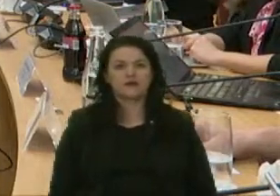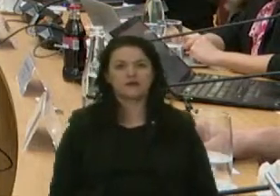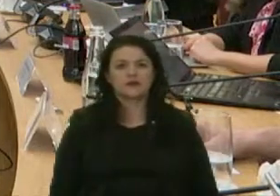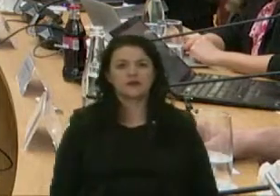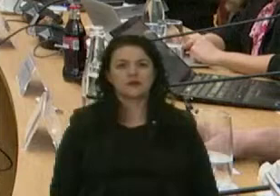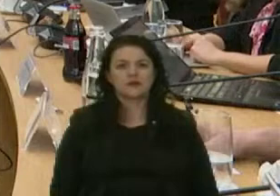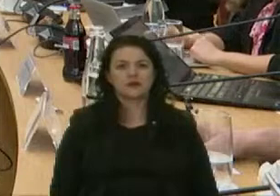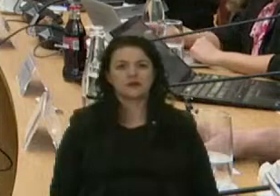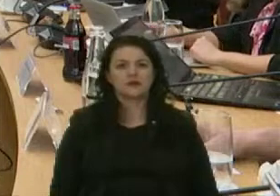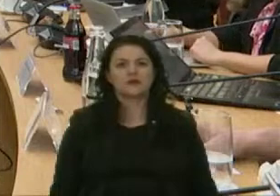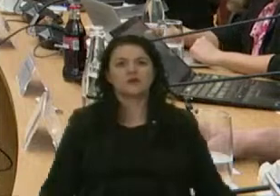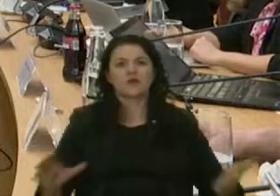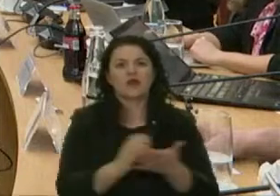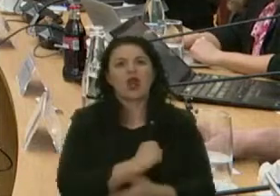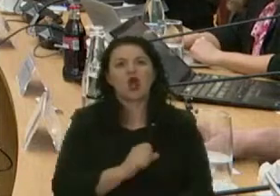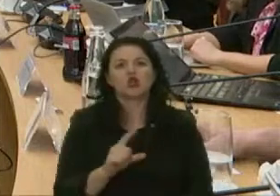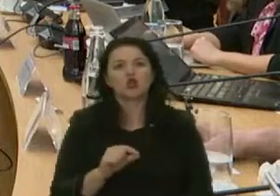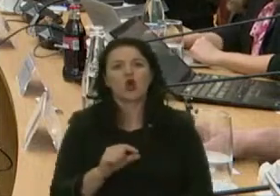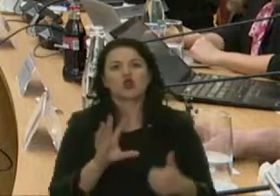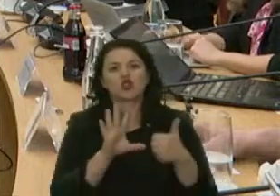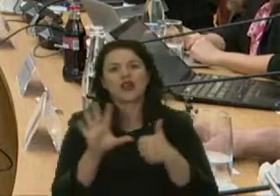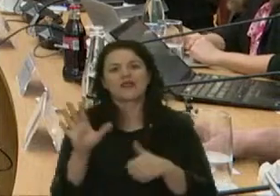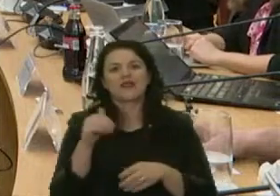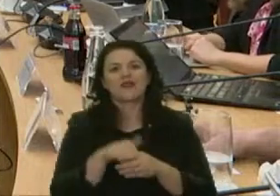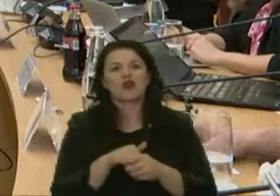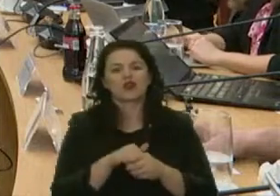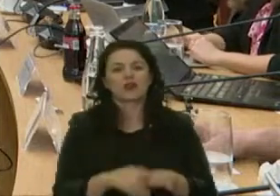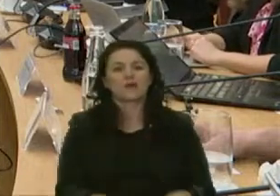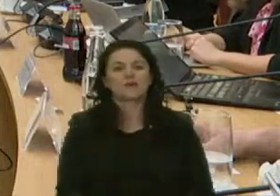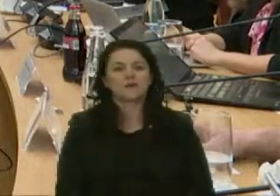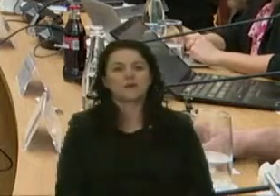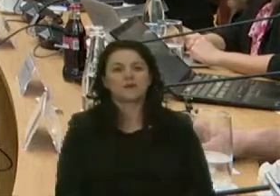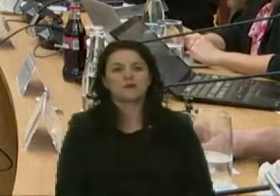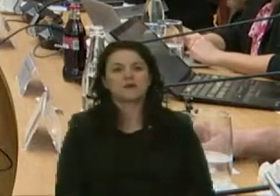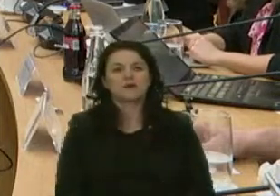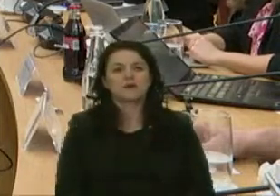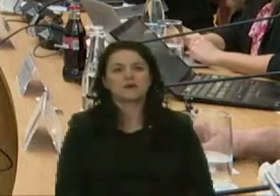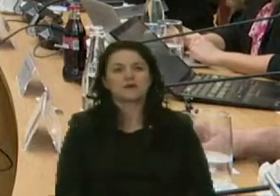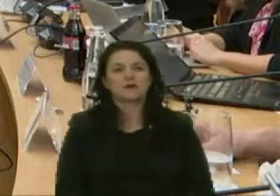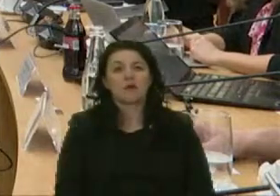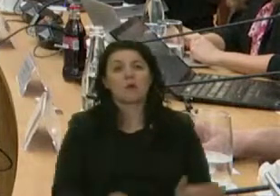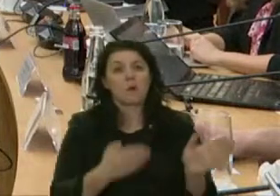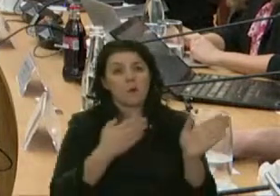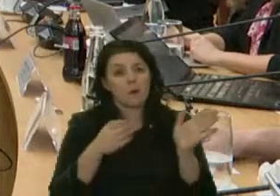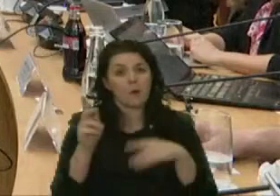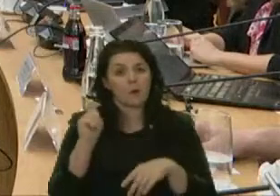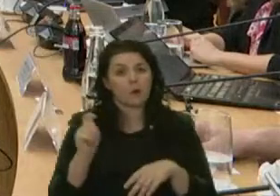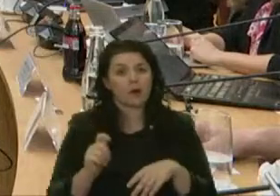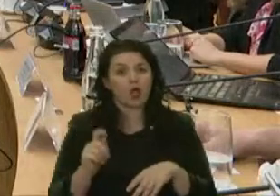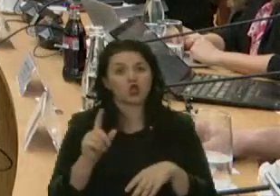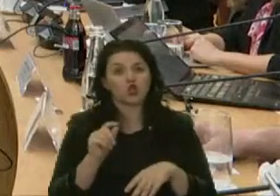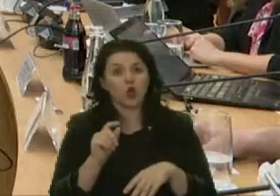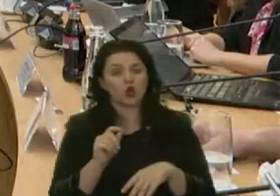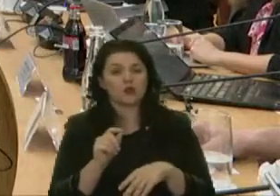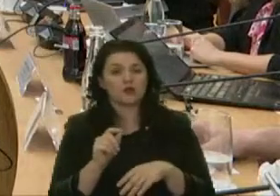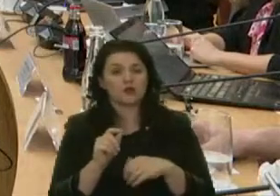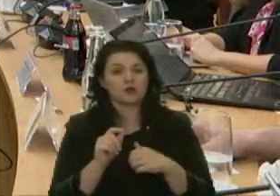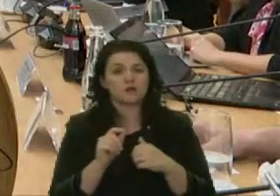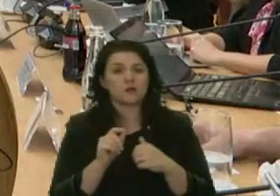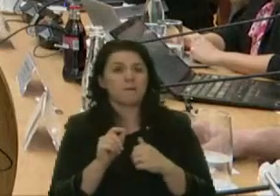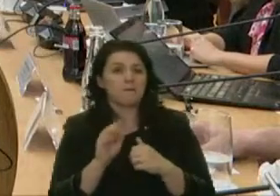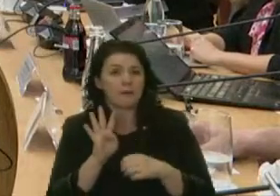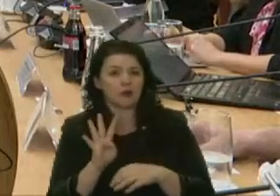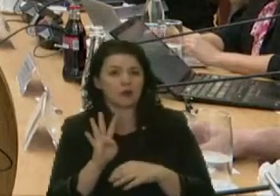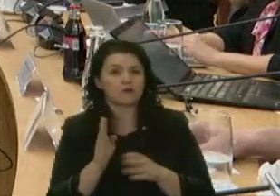Proiectul a trecut cu 26 de voturi proiectul numărul 24 Comisia 1 Comisia de buget aviz favorabil Comisia 6 Comisia